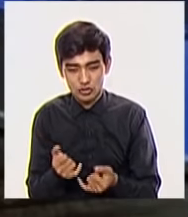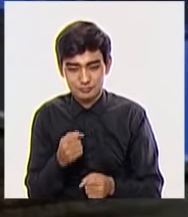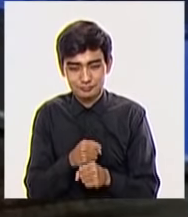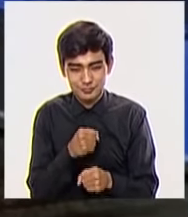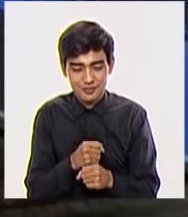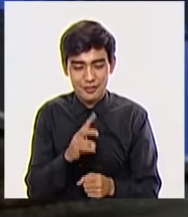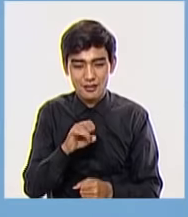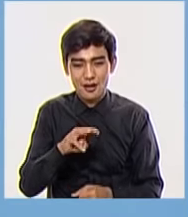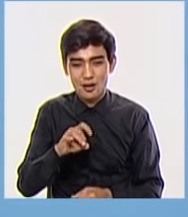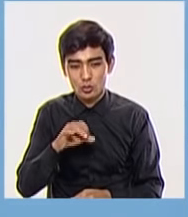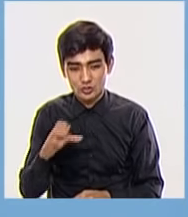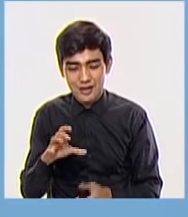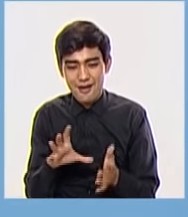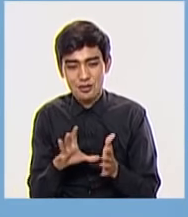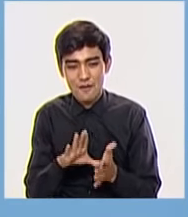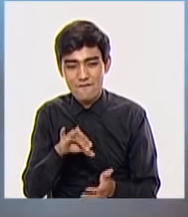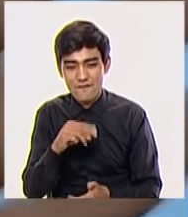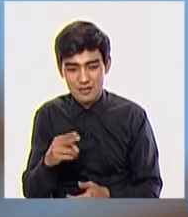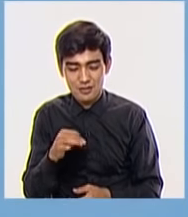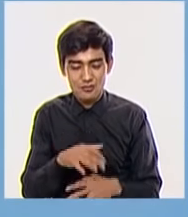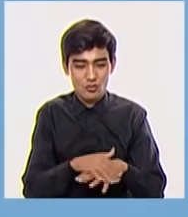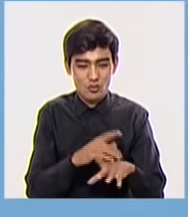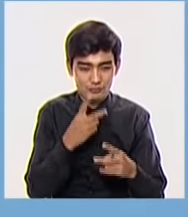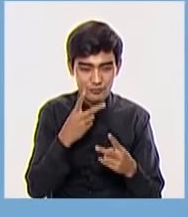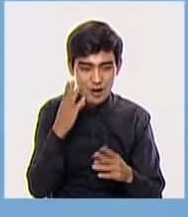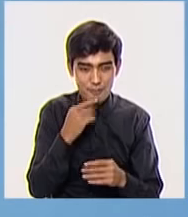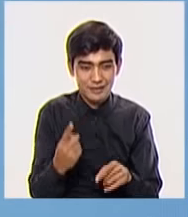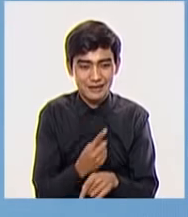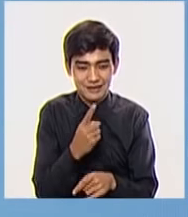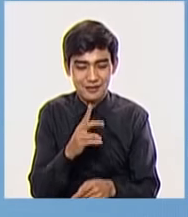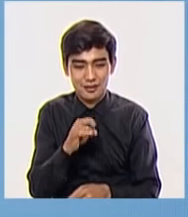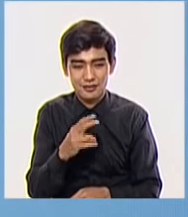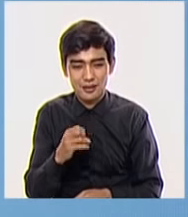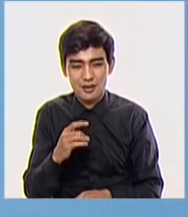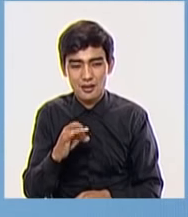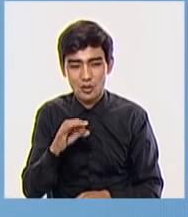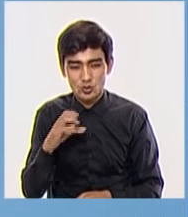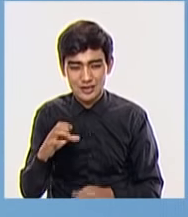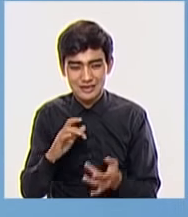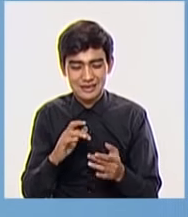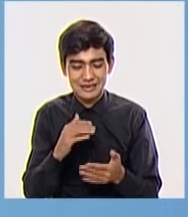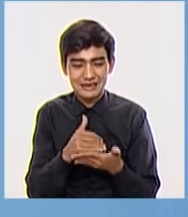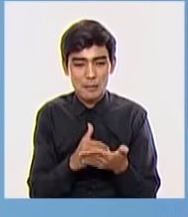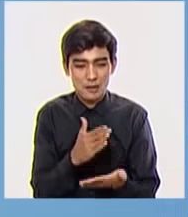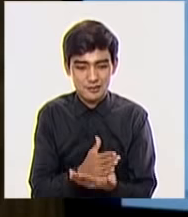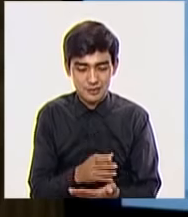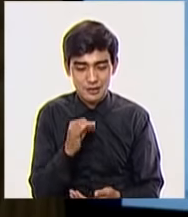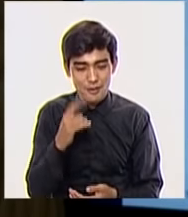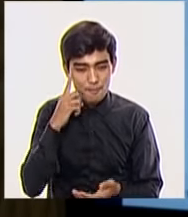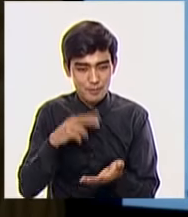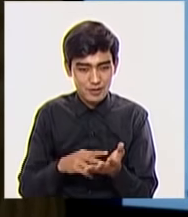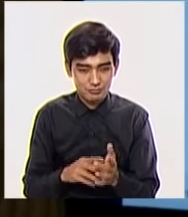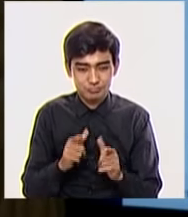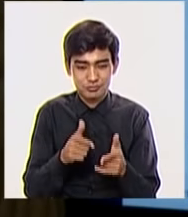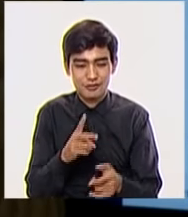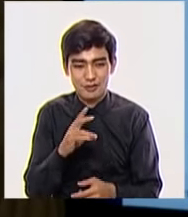проведенные нотариусами в электронном виде, граждане могут увидеть в единой нотариальной информационной системе. Данную функцию планируют